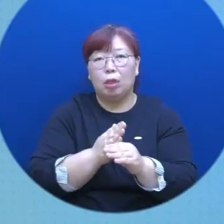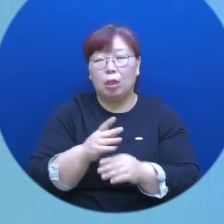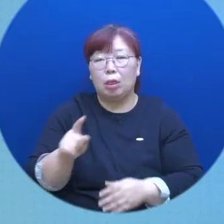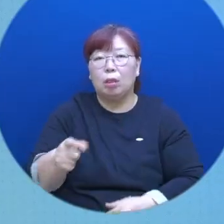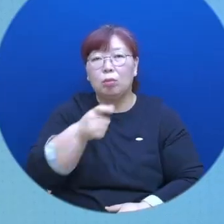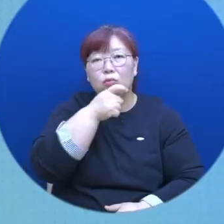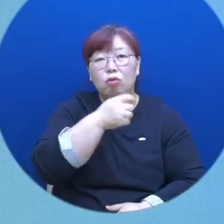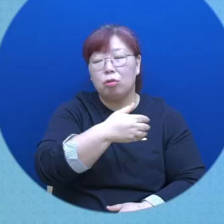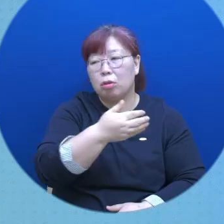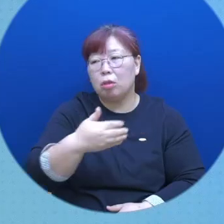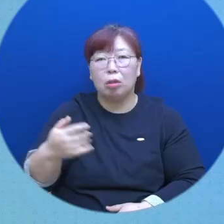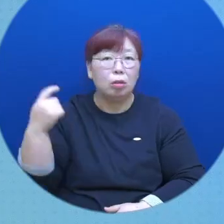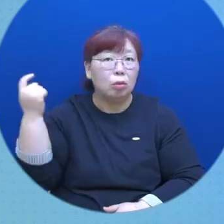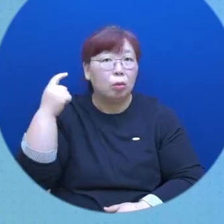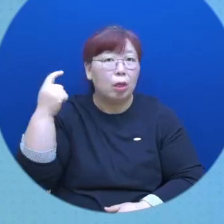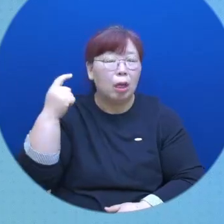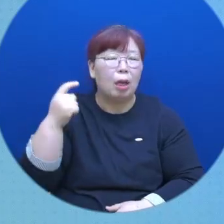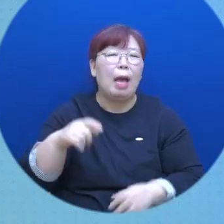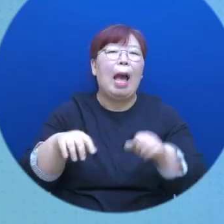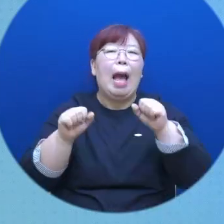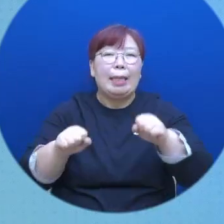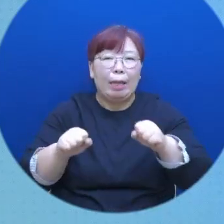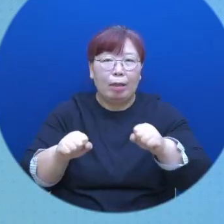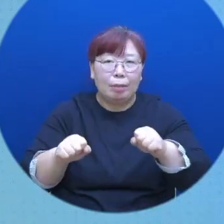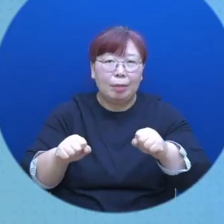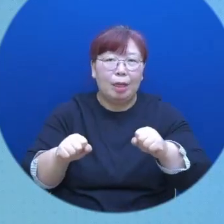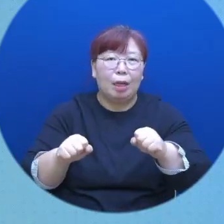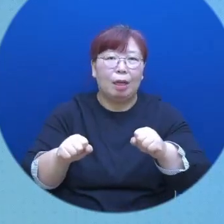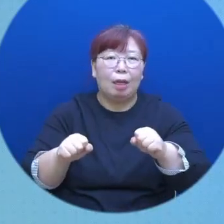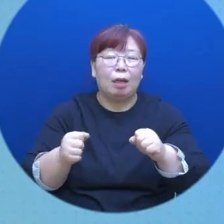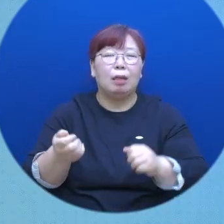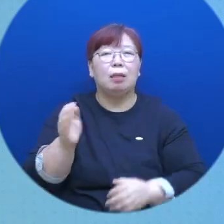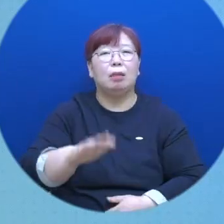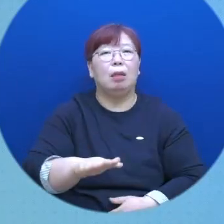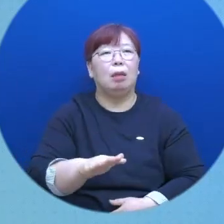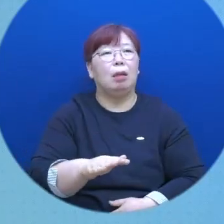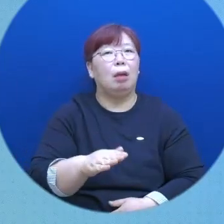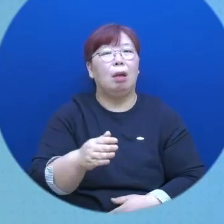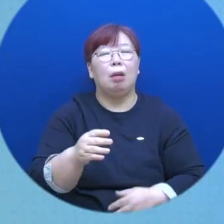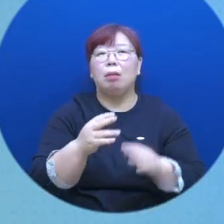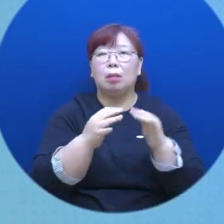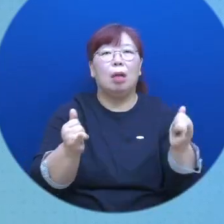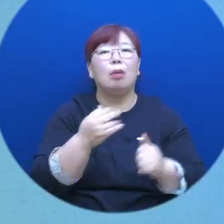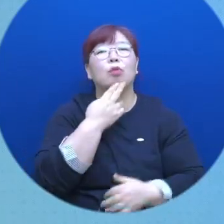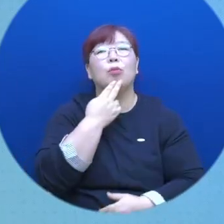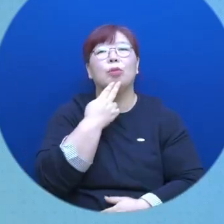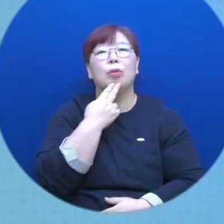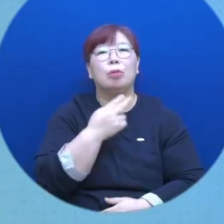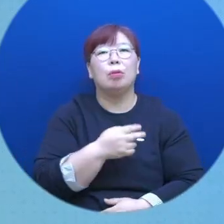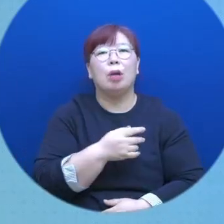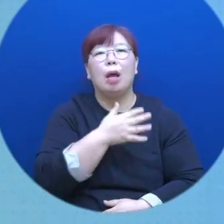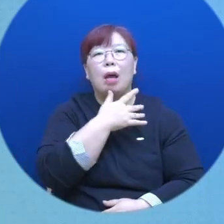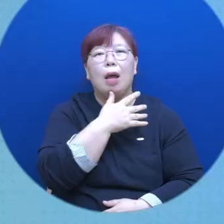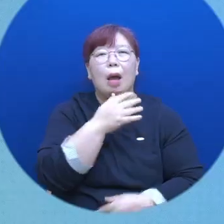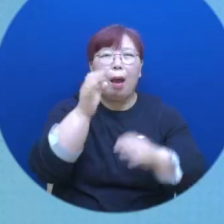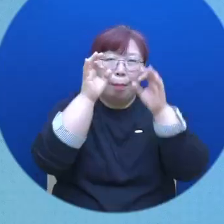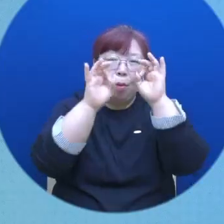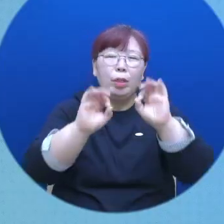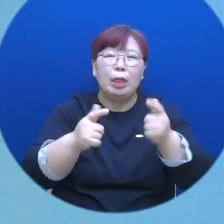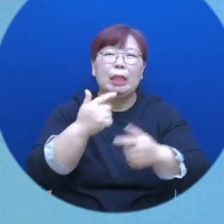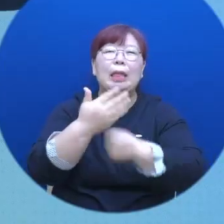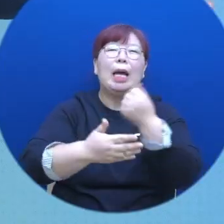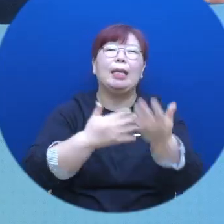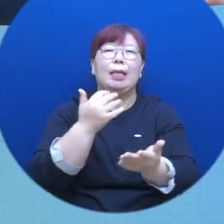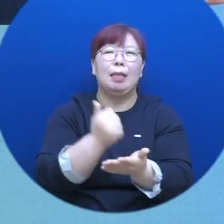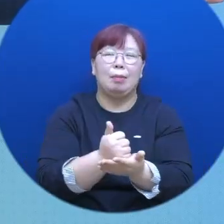소리에 안녕하십니까? 들어보니까 아무도 없어. 그날 알았지. 아, 보이지 않는 하나님이 있구나.